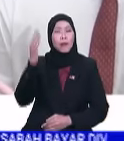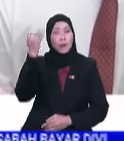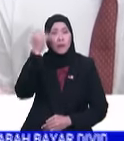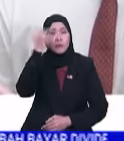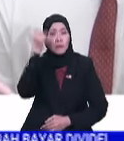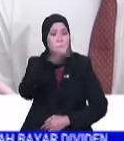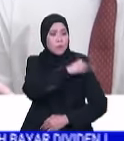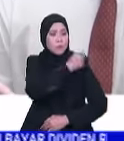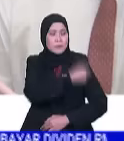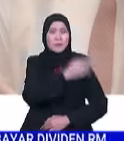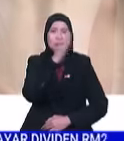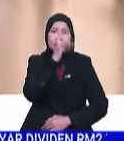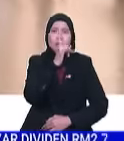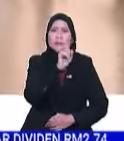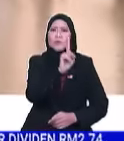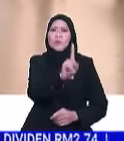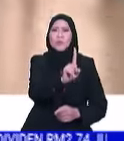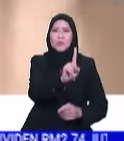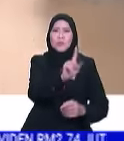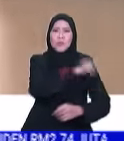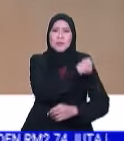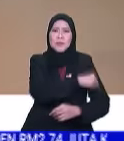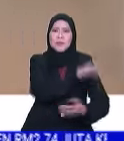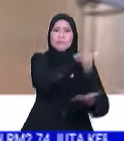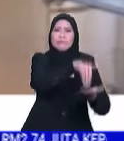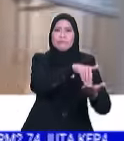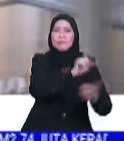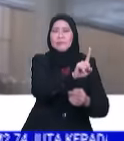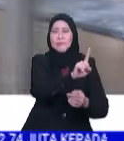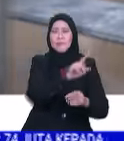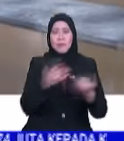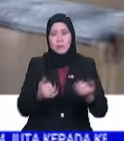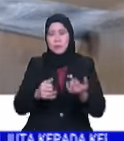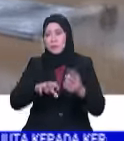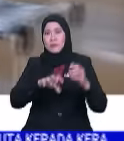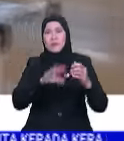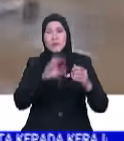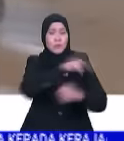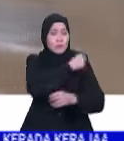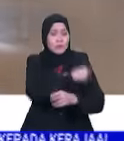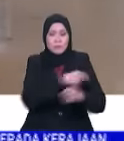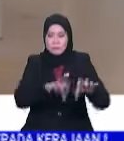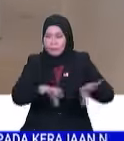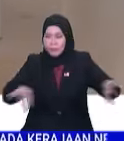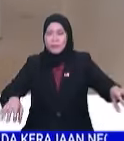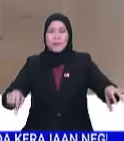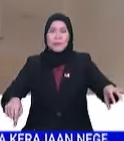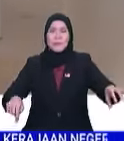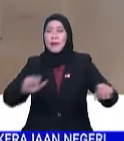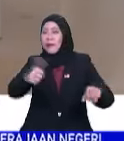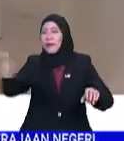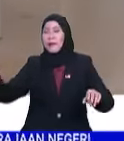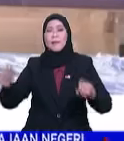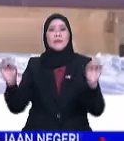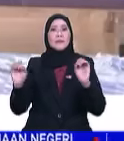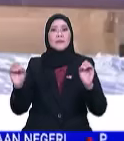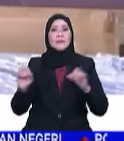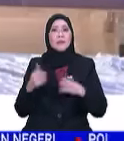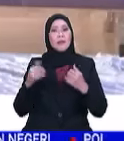hospital yang ada, General Hospital Melaka ini. This is the centric of those yang kena COVID, ini saja hospital. We are not like other state. Other state, dia